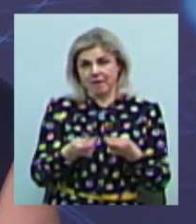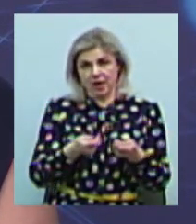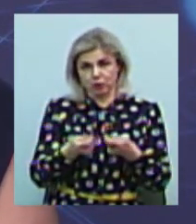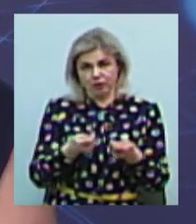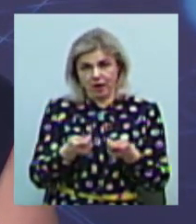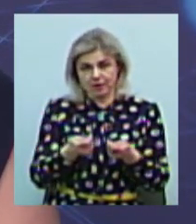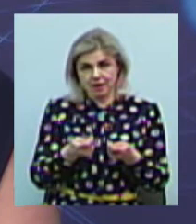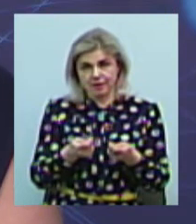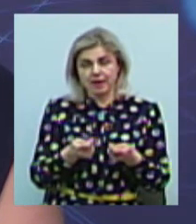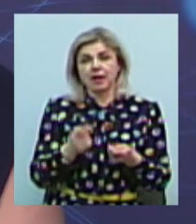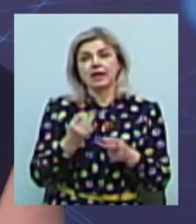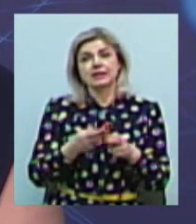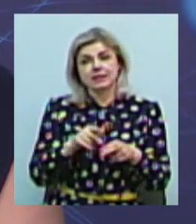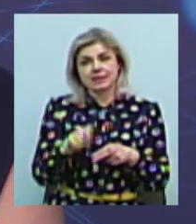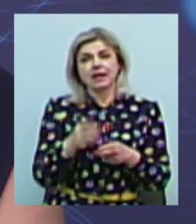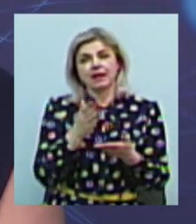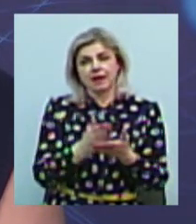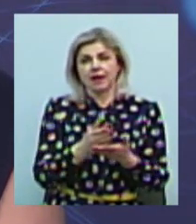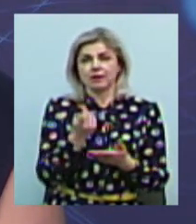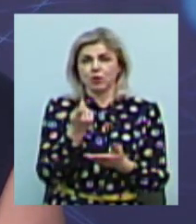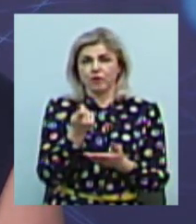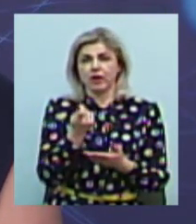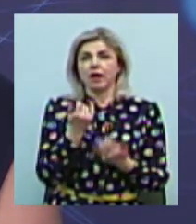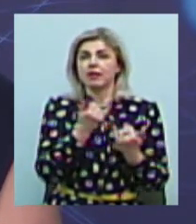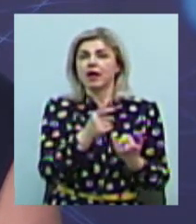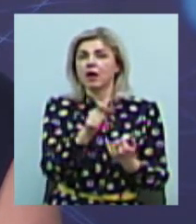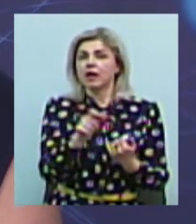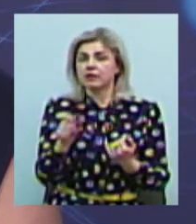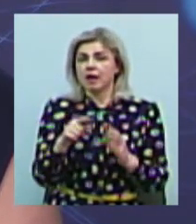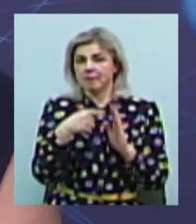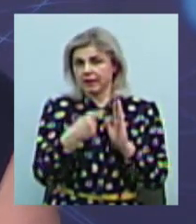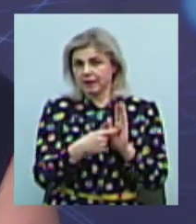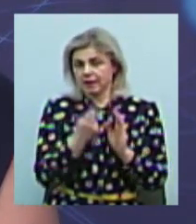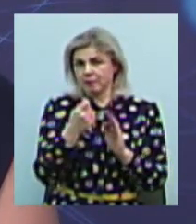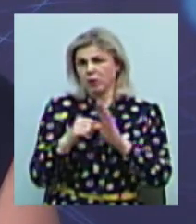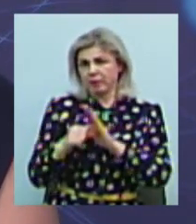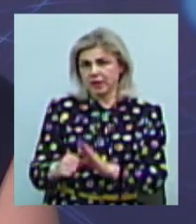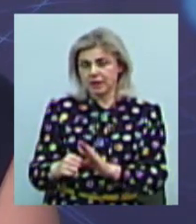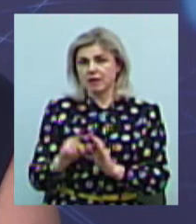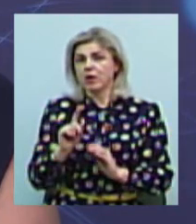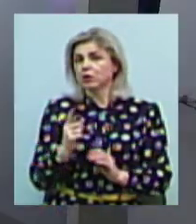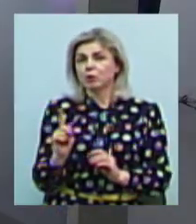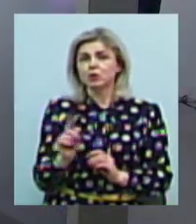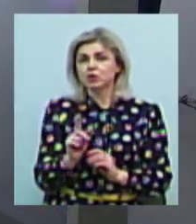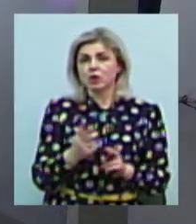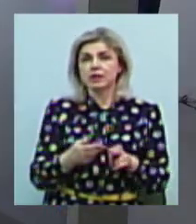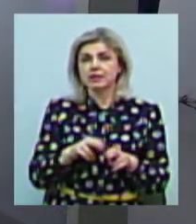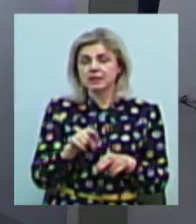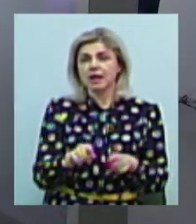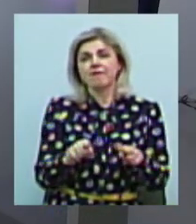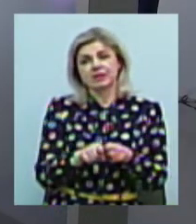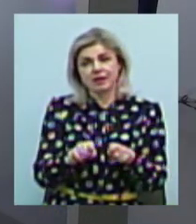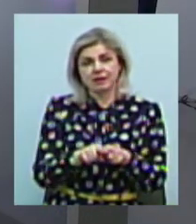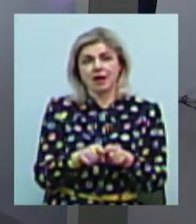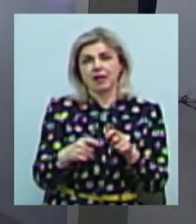самоврядування. І це є трошки навіть для них питання таке принизливе, тому що це, ну, все-таки якесь